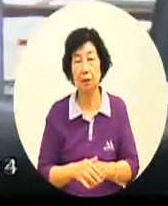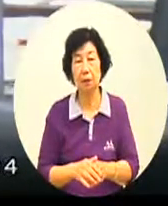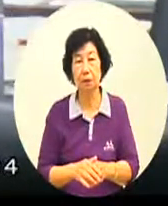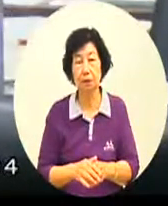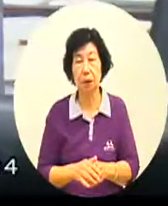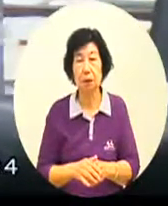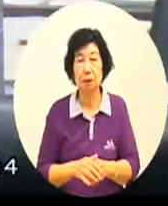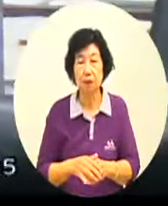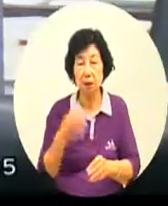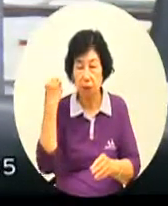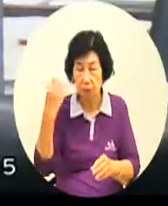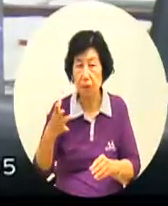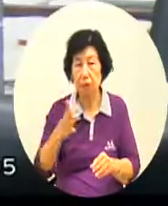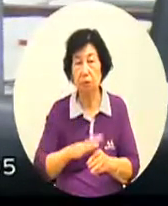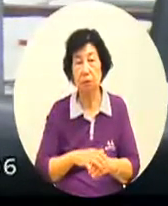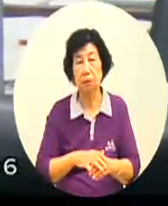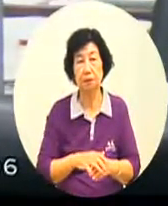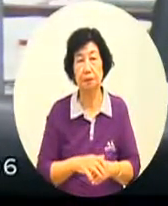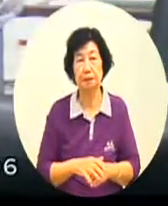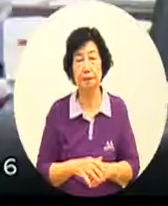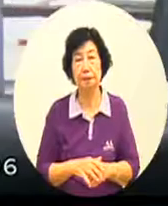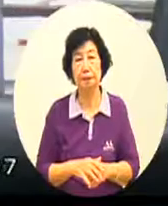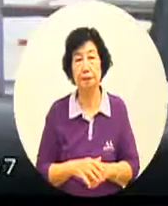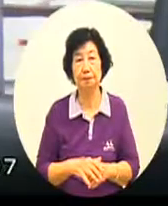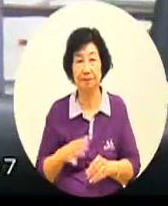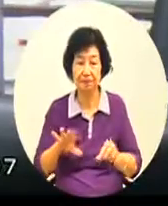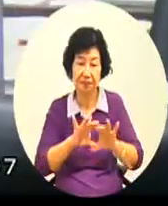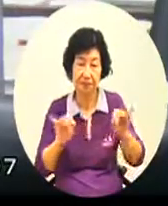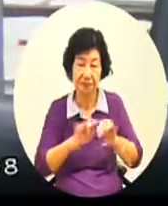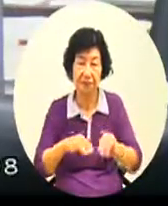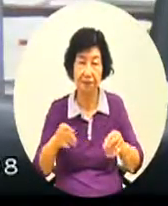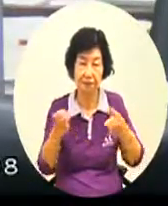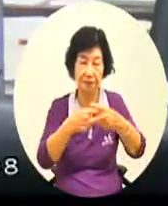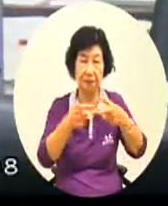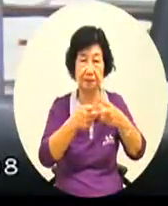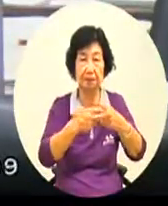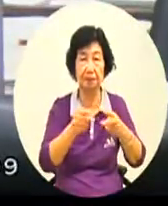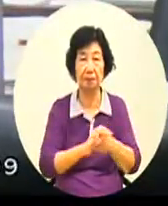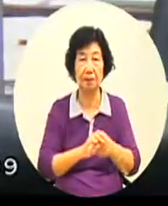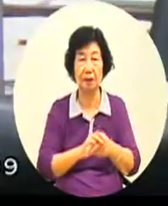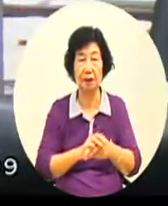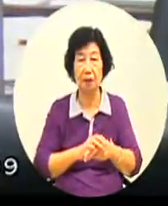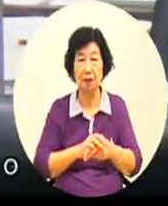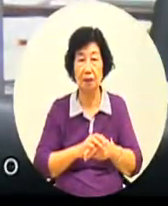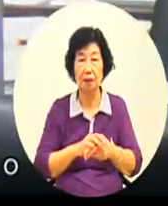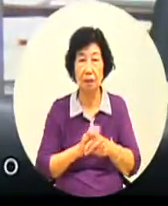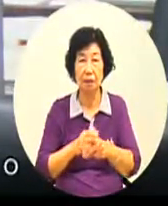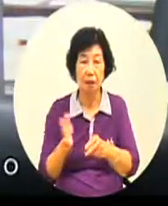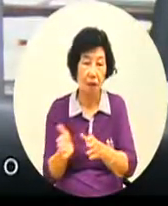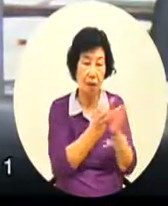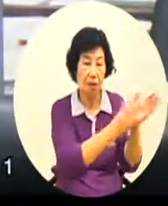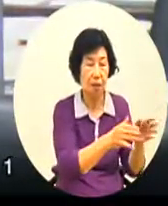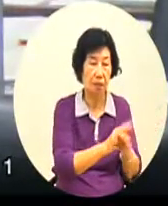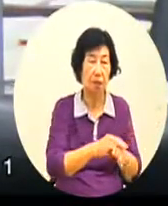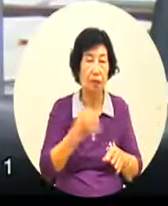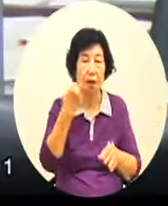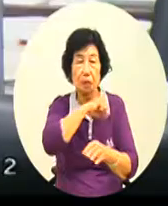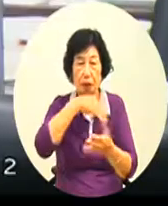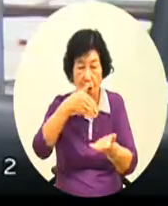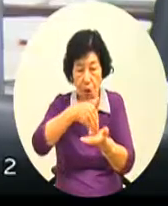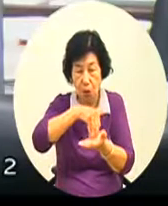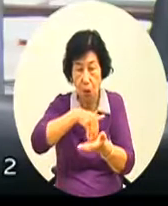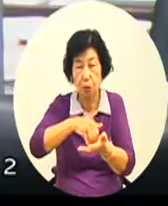重新？因为我知道，其实那个地方你那个所在一块块而已，那后面又是台塑的土地，其实那个所在你要做更新也很